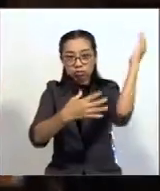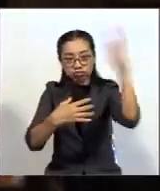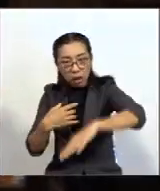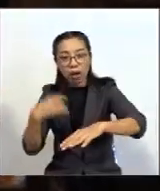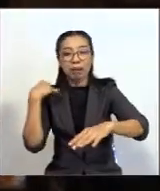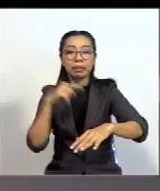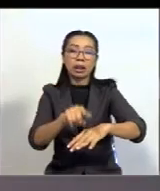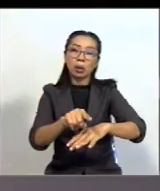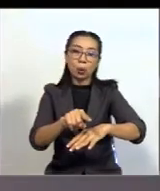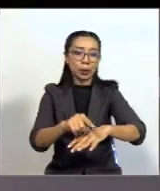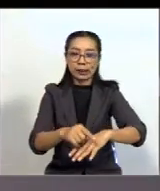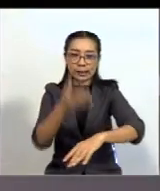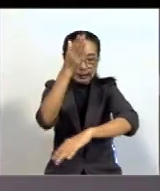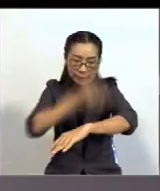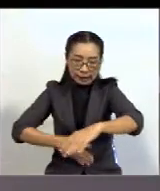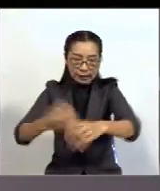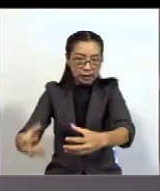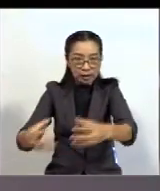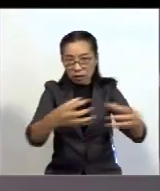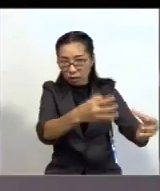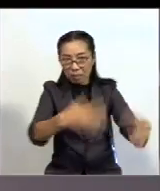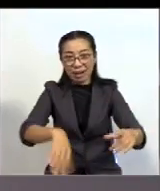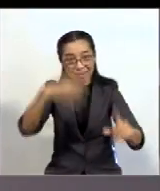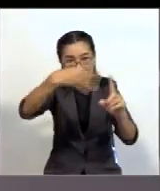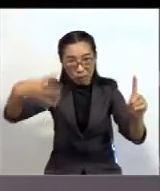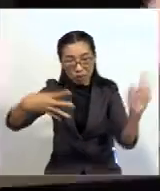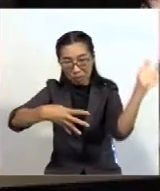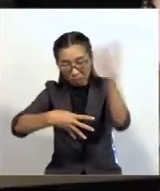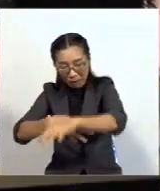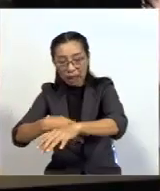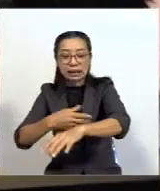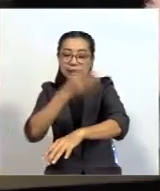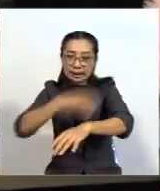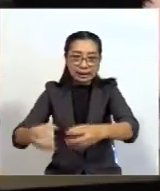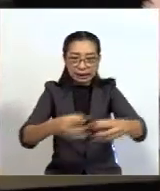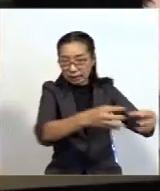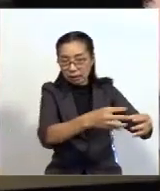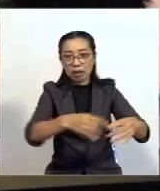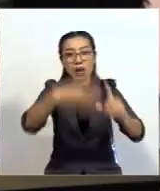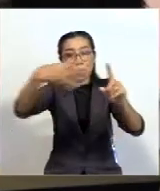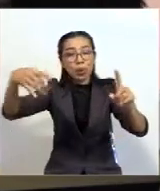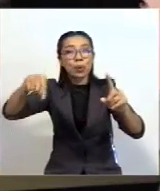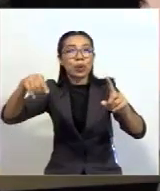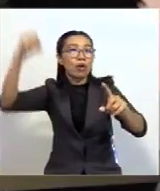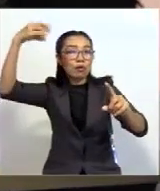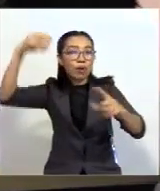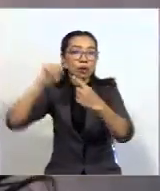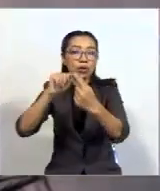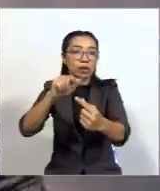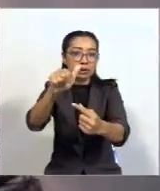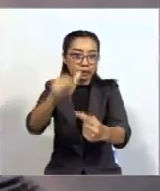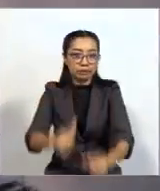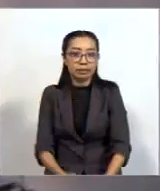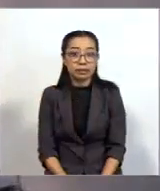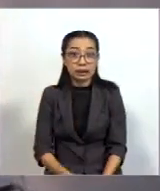ที่ได้เข้าไปตัดต้นไม้ออกจากแนวสายไฟฟ้าแรงสูงเพื่อปล่อยกระแสไฟฟ้าให้สามารถใช้งานได้ตามปก